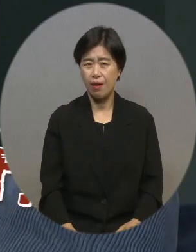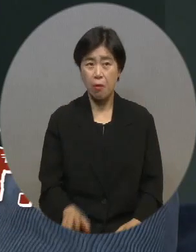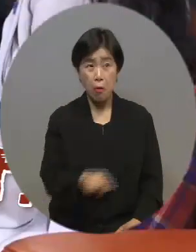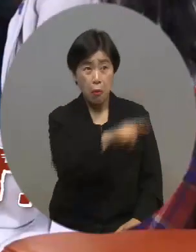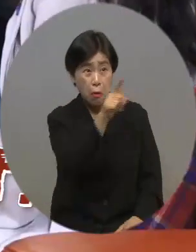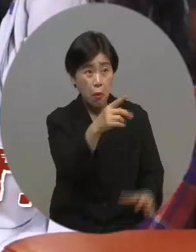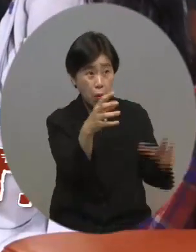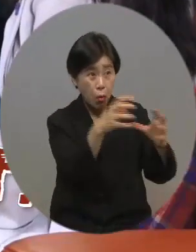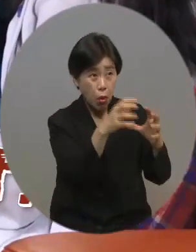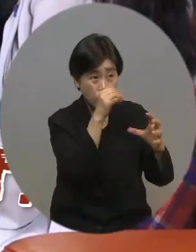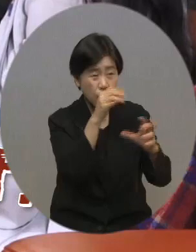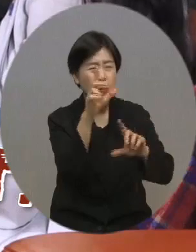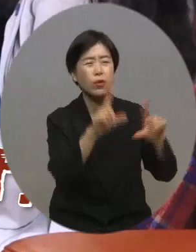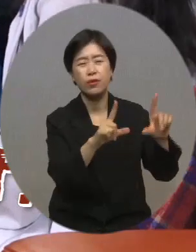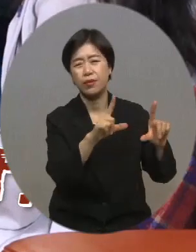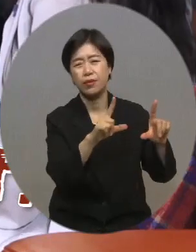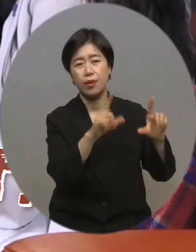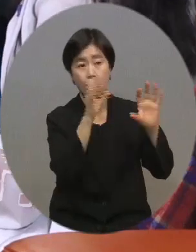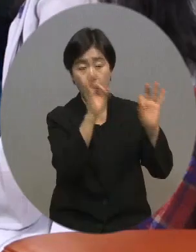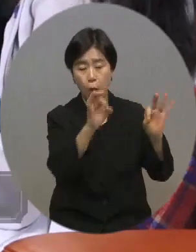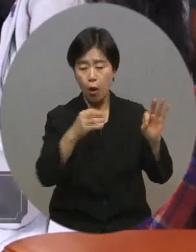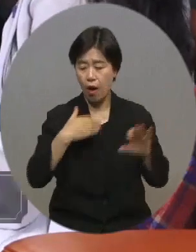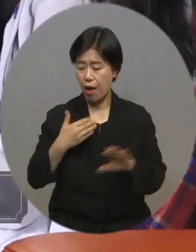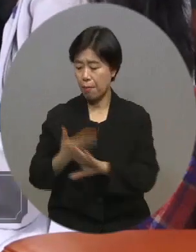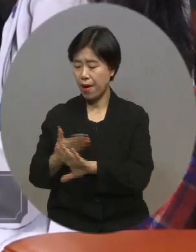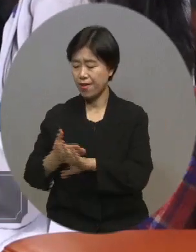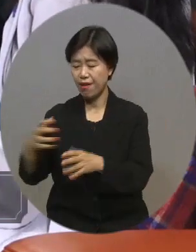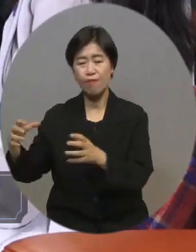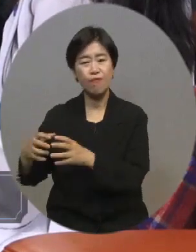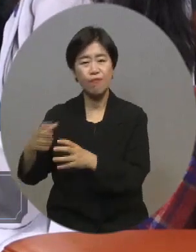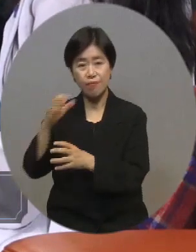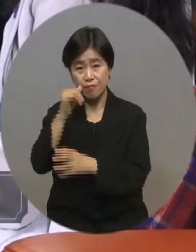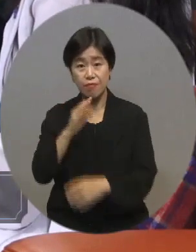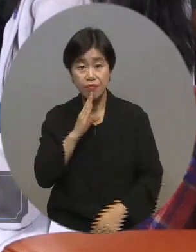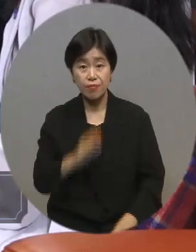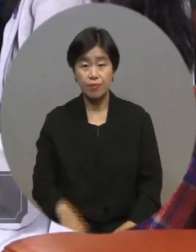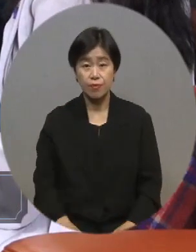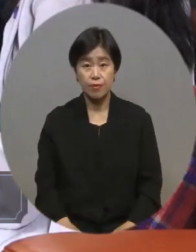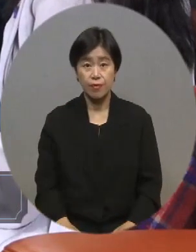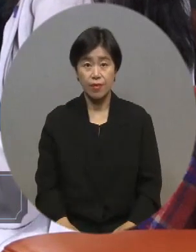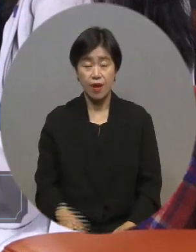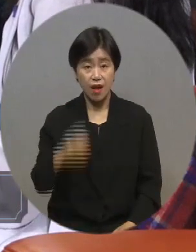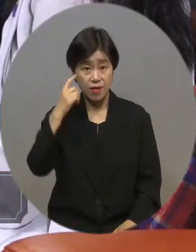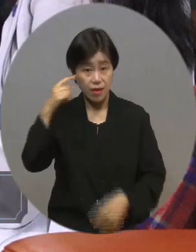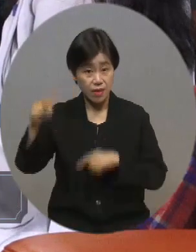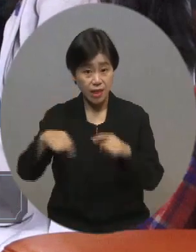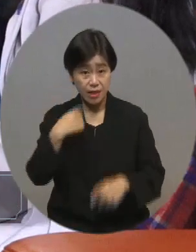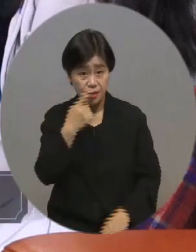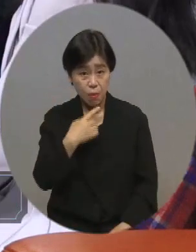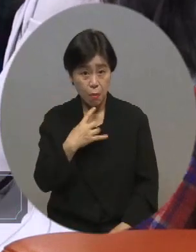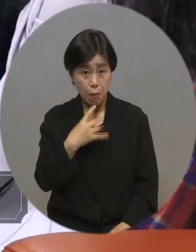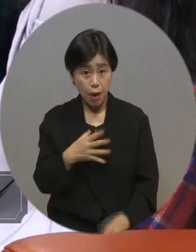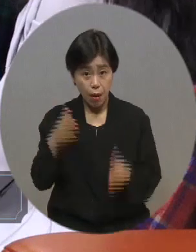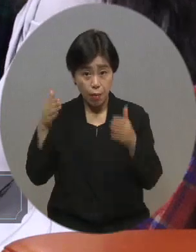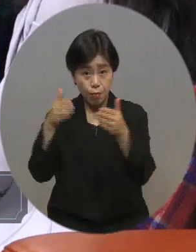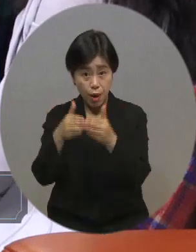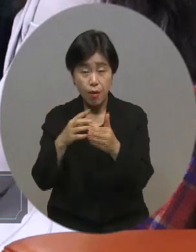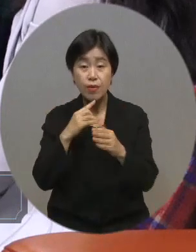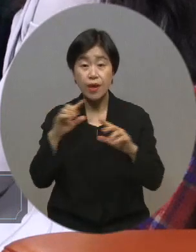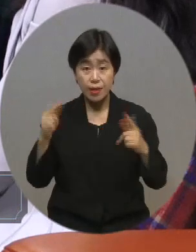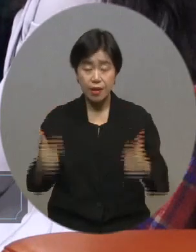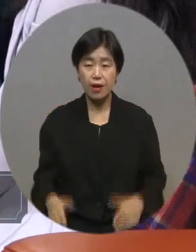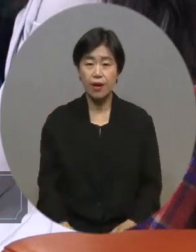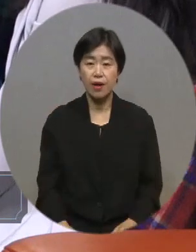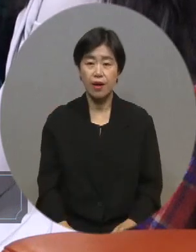거죠. 거꾸로. 네. 근데 이제 이념에 빠져 있다가 아니라 지금 제가 이제 국제정치학자로